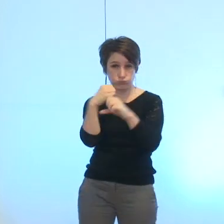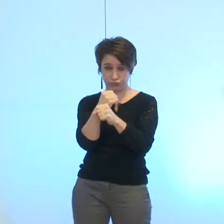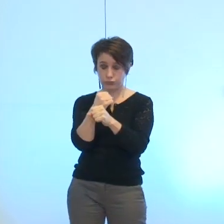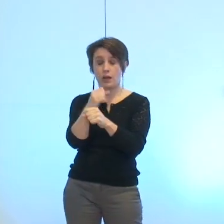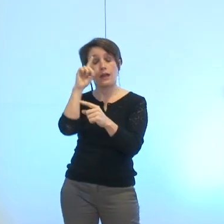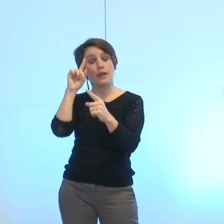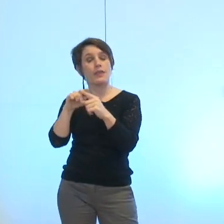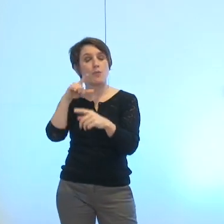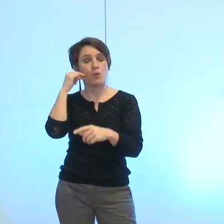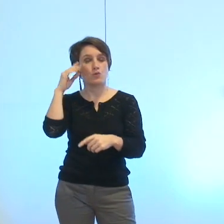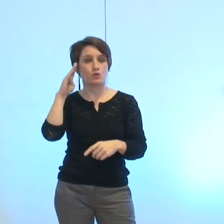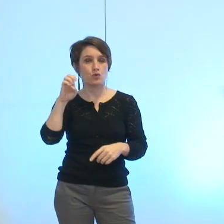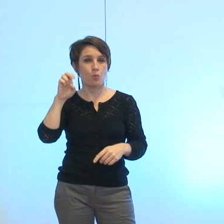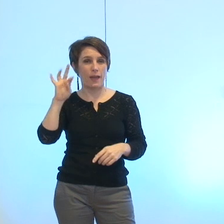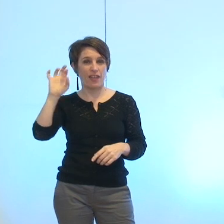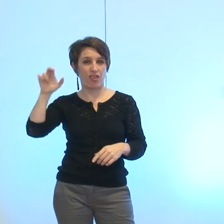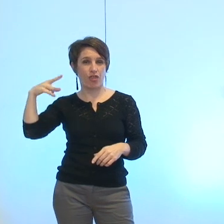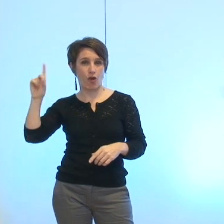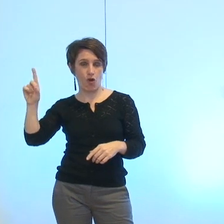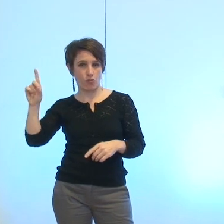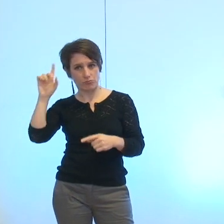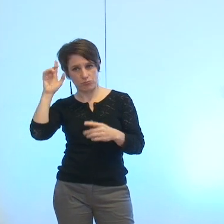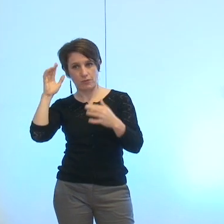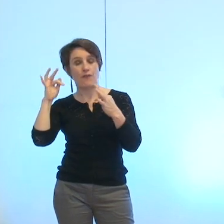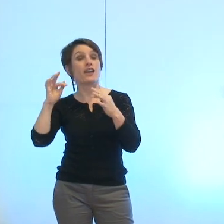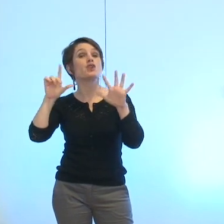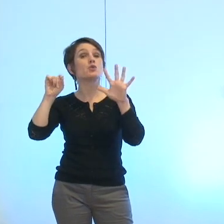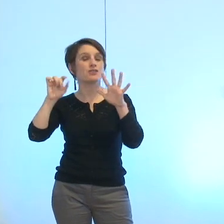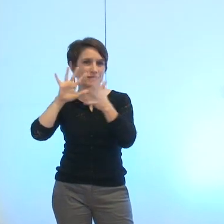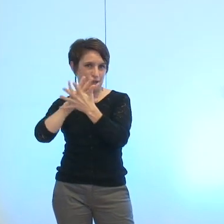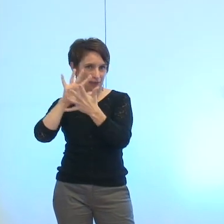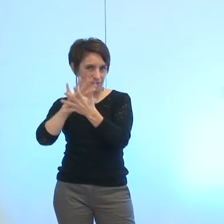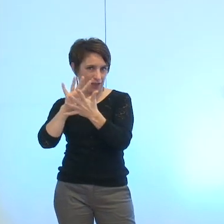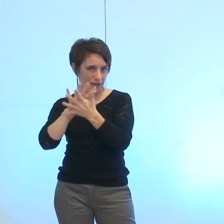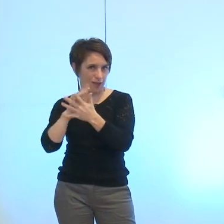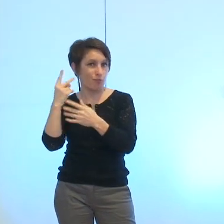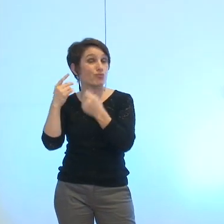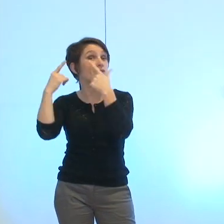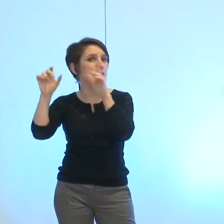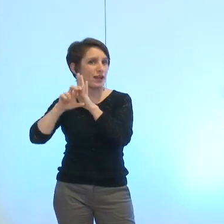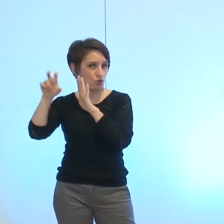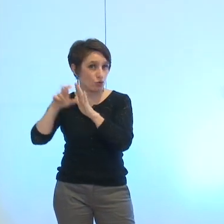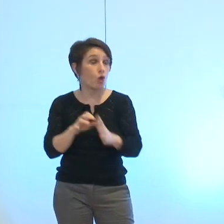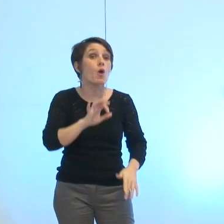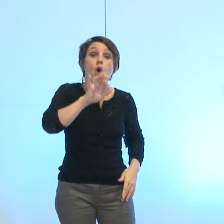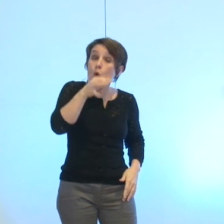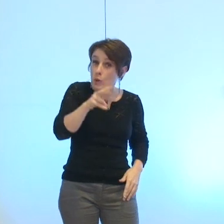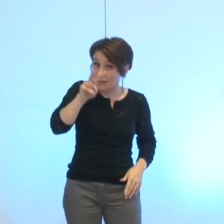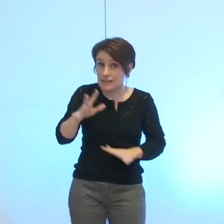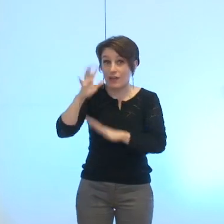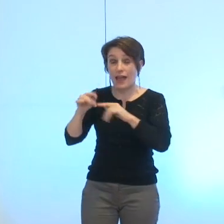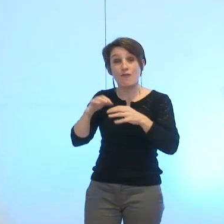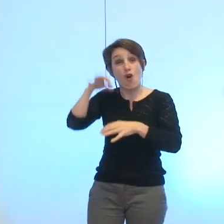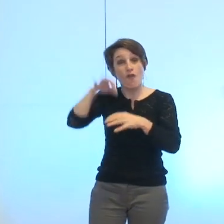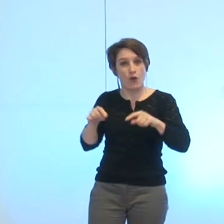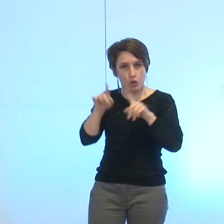Bertrand sur le 70e oui nous n'avions pas inscrit ces lignes là au moment du vote du budget